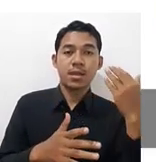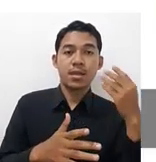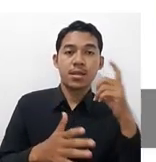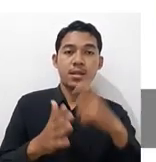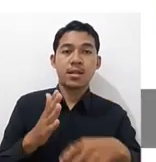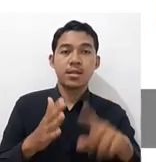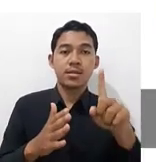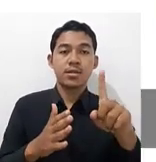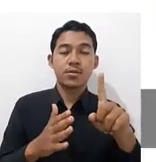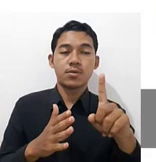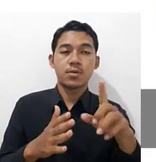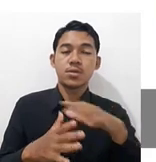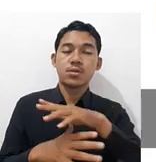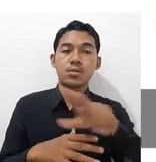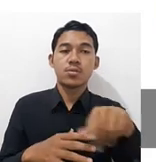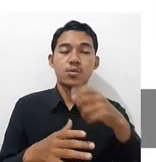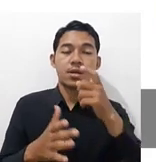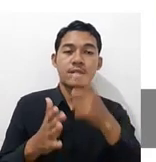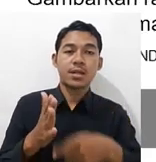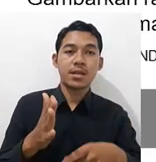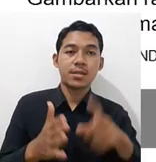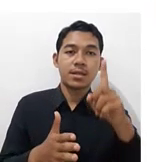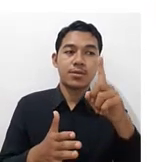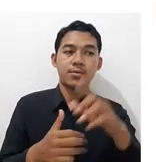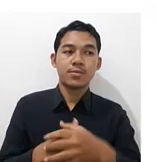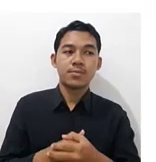Kalau semuanya 1, outputnya 1.